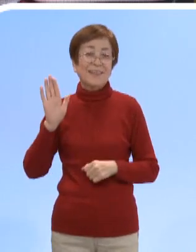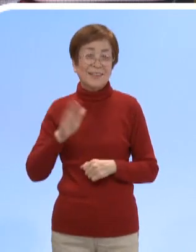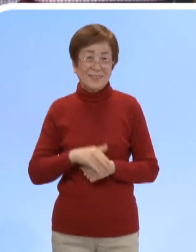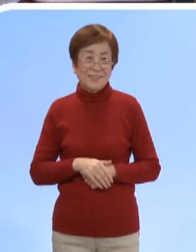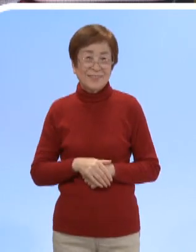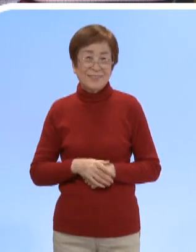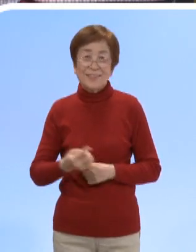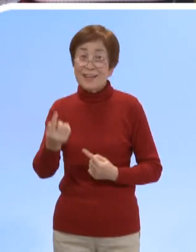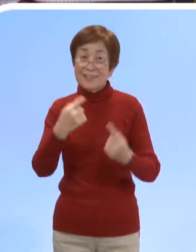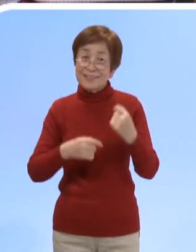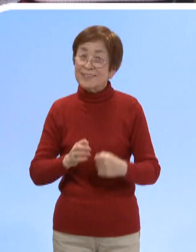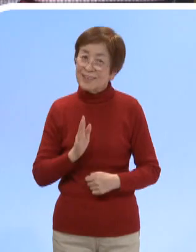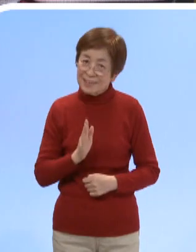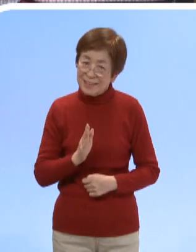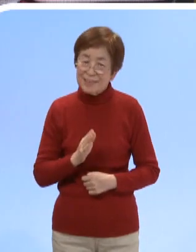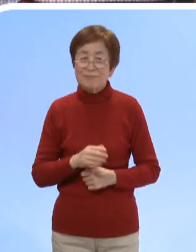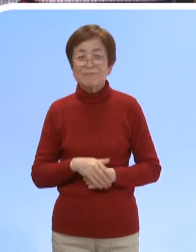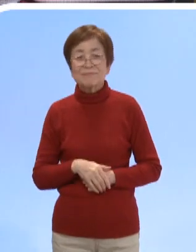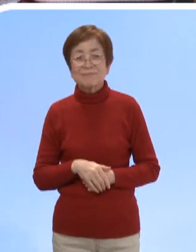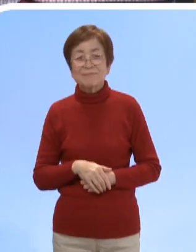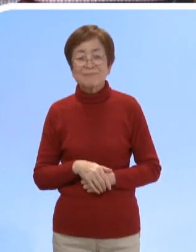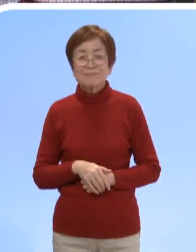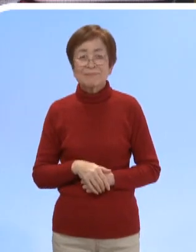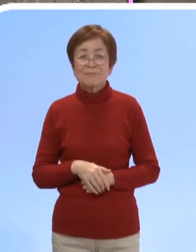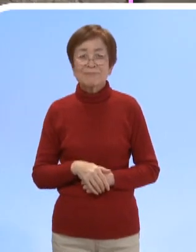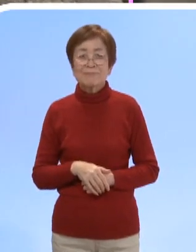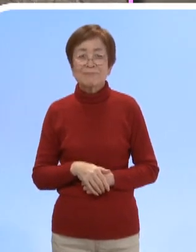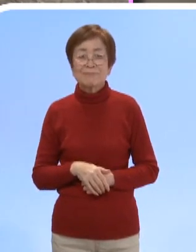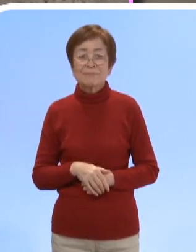ますので、皆さんぜひお立ち寄りくださいね。